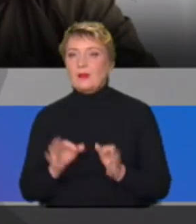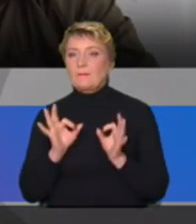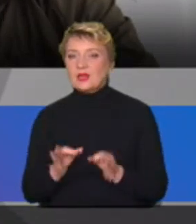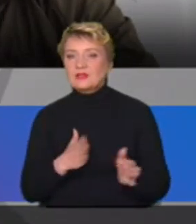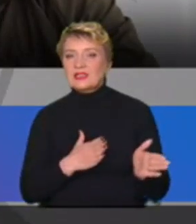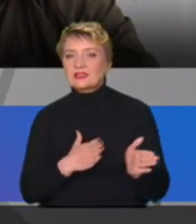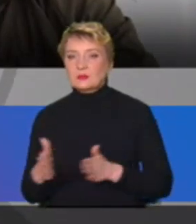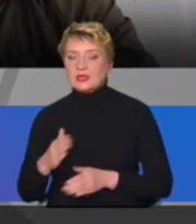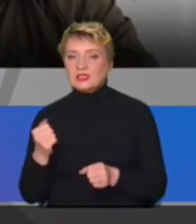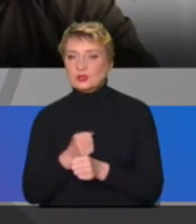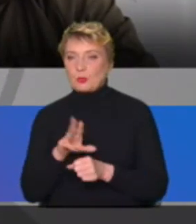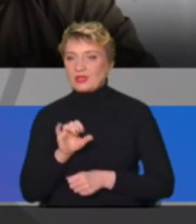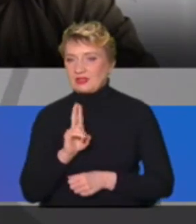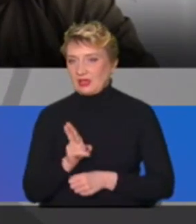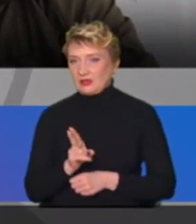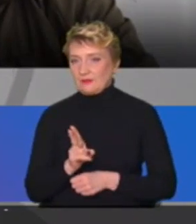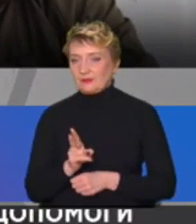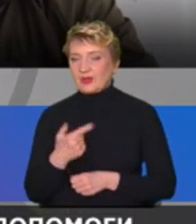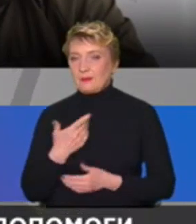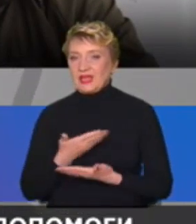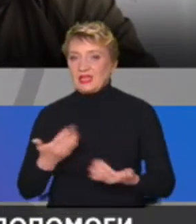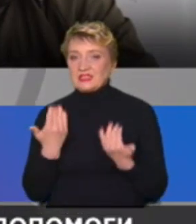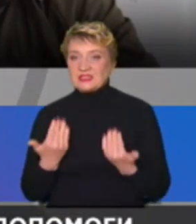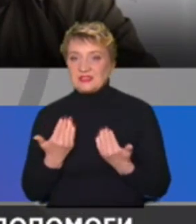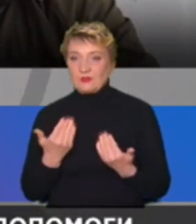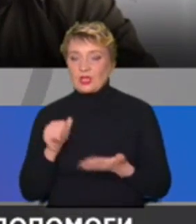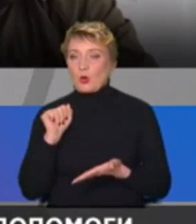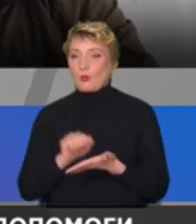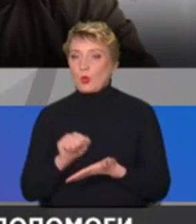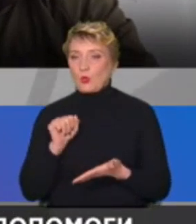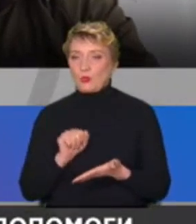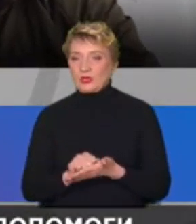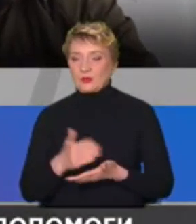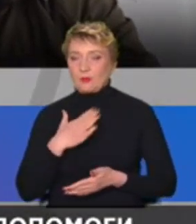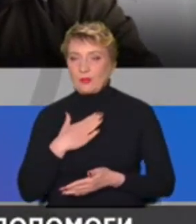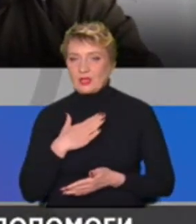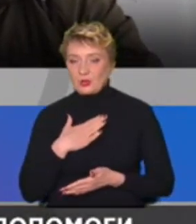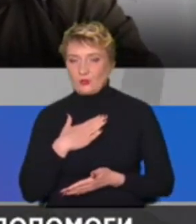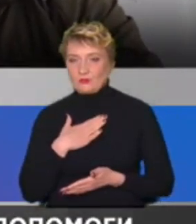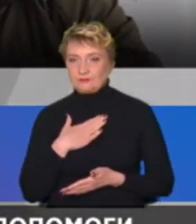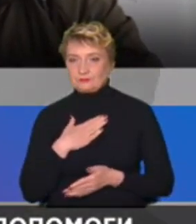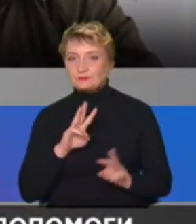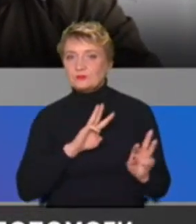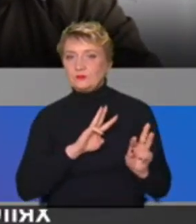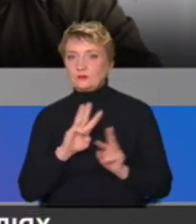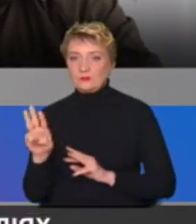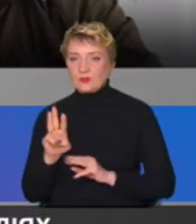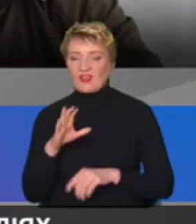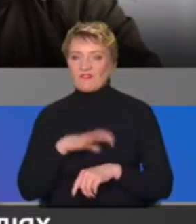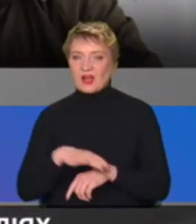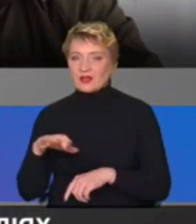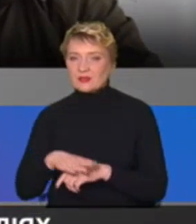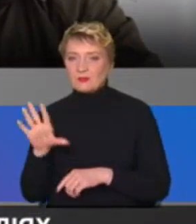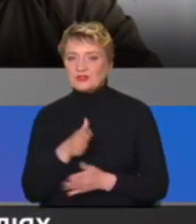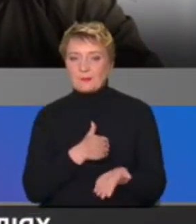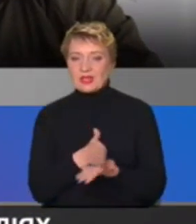системно зробити так. Ми сьогодні ще раз опублікуємо в моєму телеграм-каналі всі контакти по всім